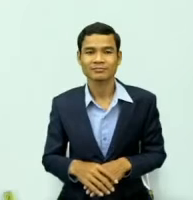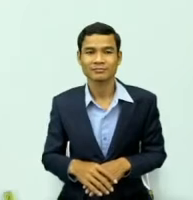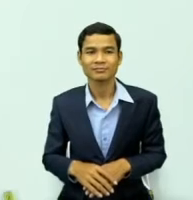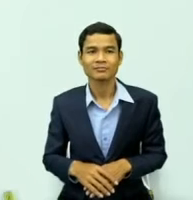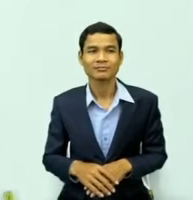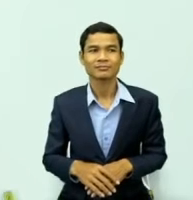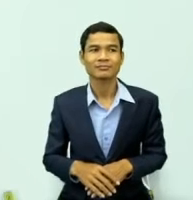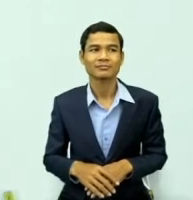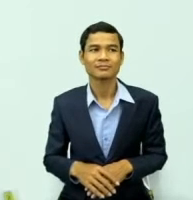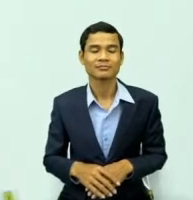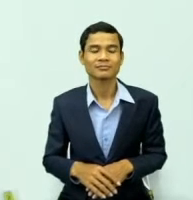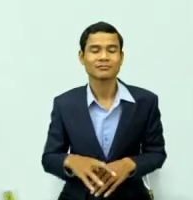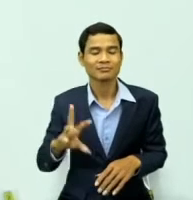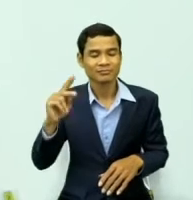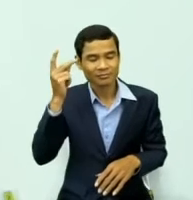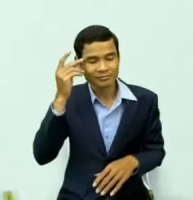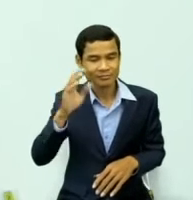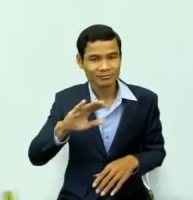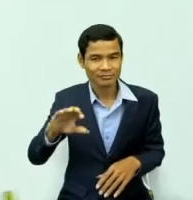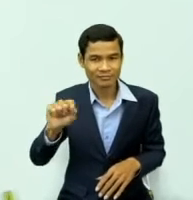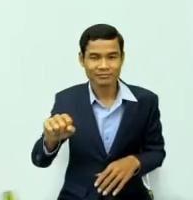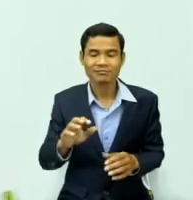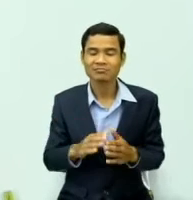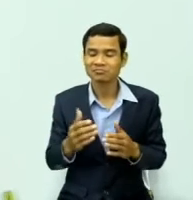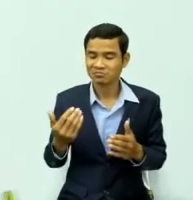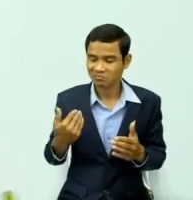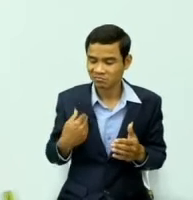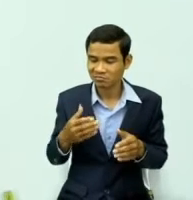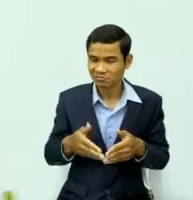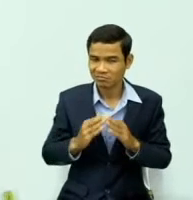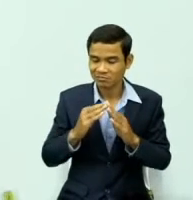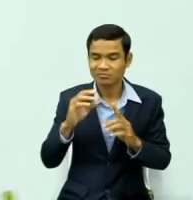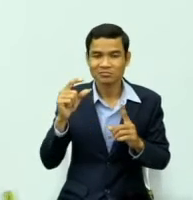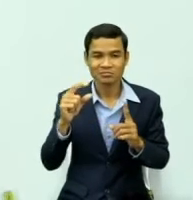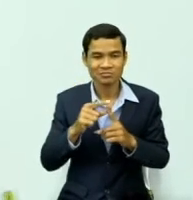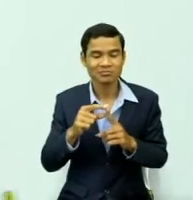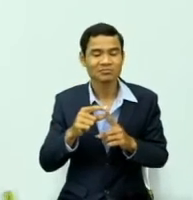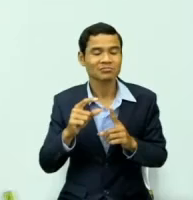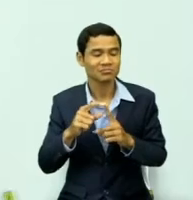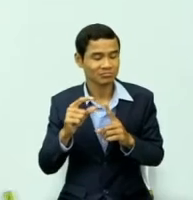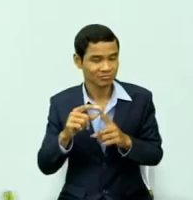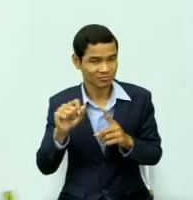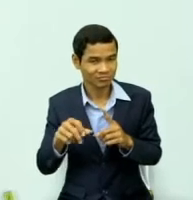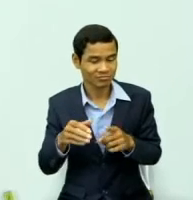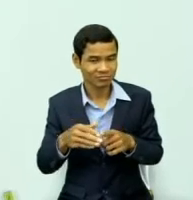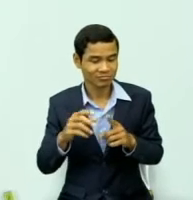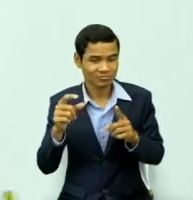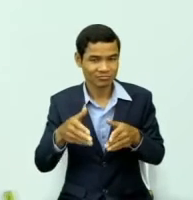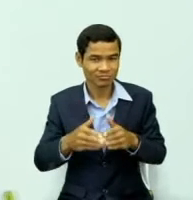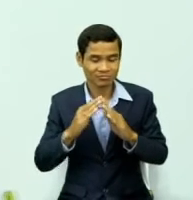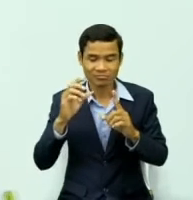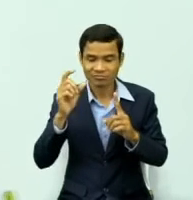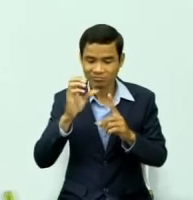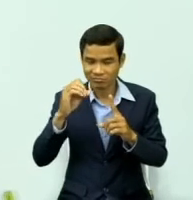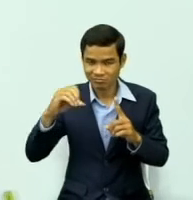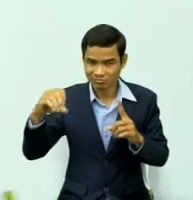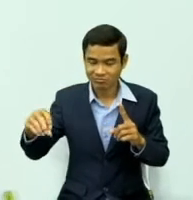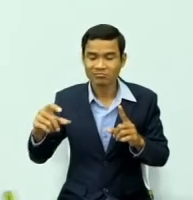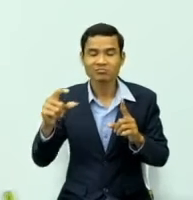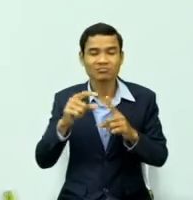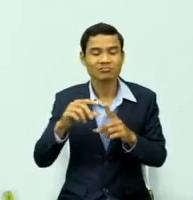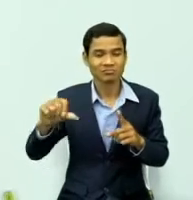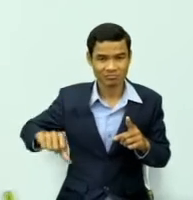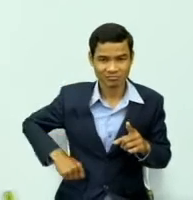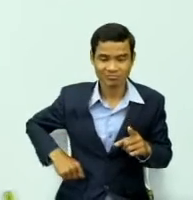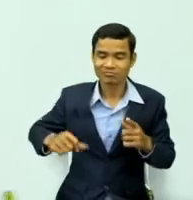chà này cứ kết tha con tặng ở khnì bắt bằng cách chỉ một nước bia chà bằng cách là bắt chơi mùi nâng bị nhẹ nhàng ní rồi